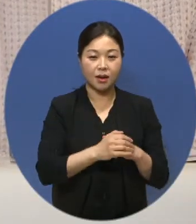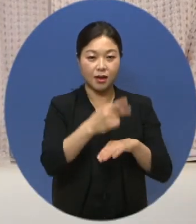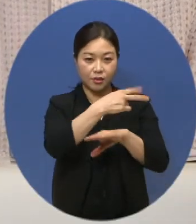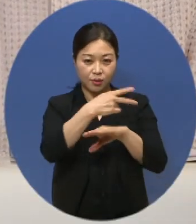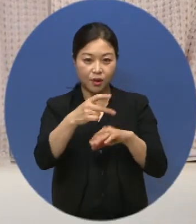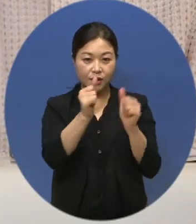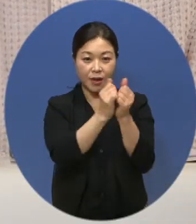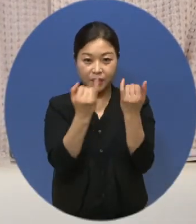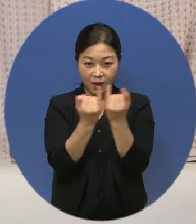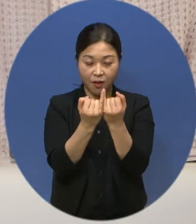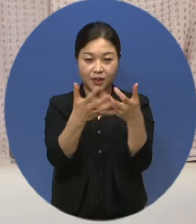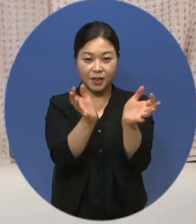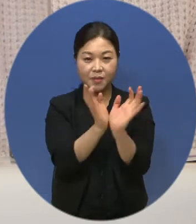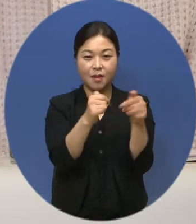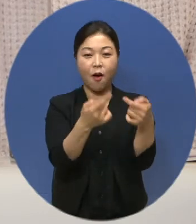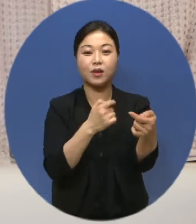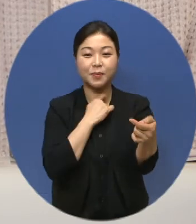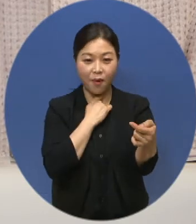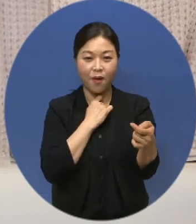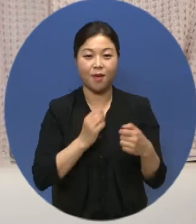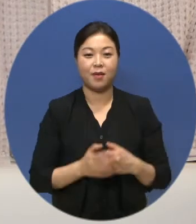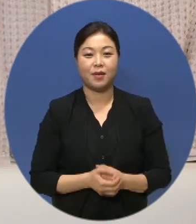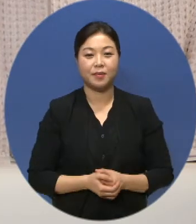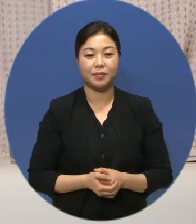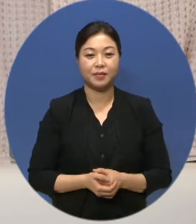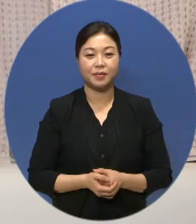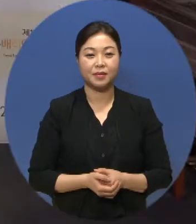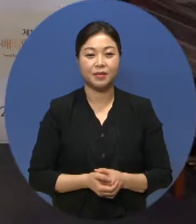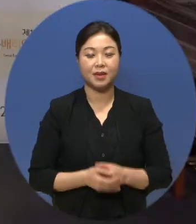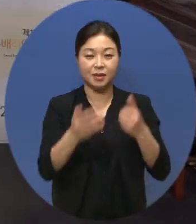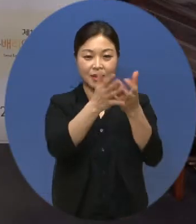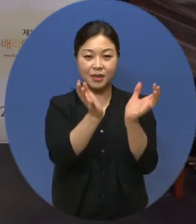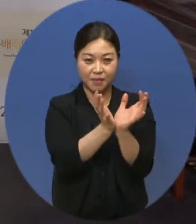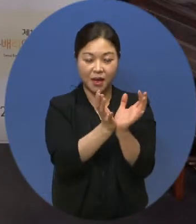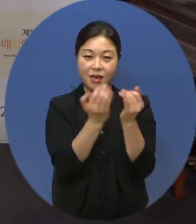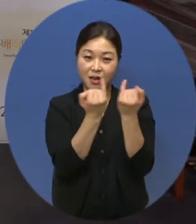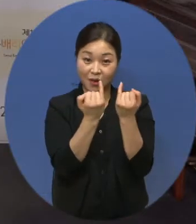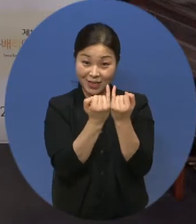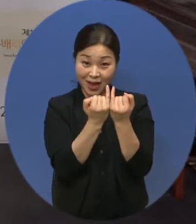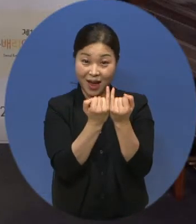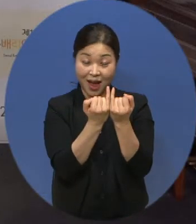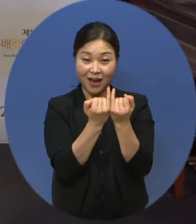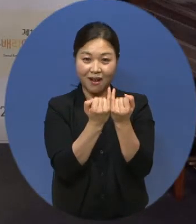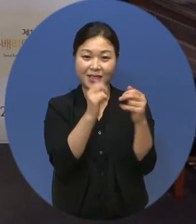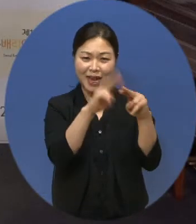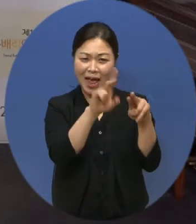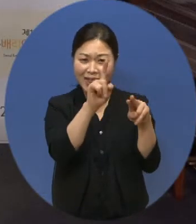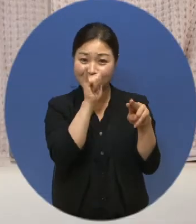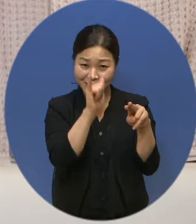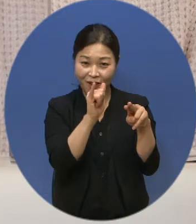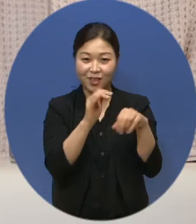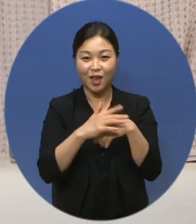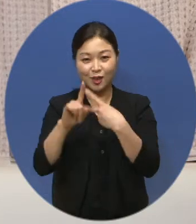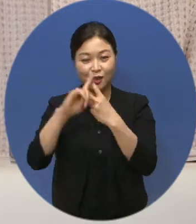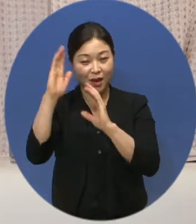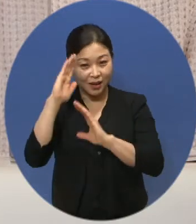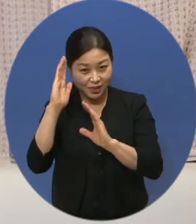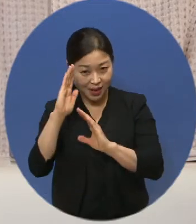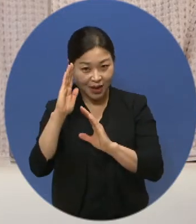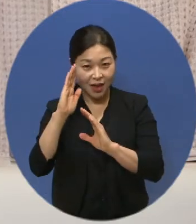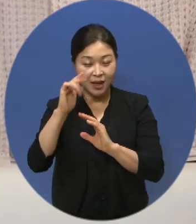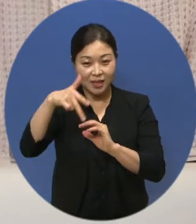개영 팀에 들어가고 싶은 거예요. 네. 그래서 그 팀에 여자 자리가 하나 딱 남아 있는데 그 자리를 두고 중학생 짜리